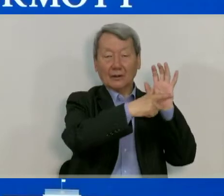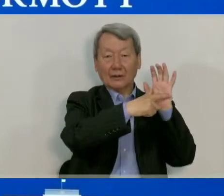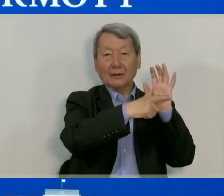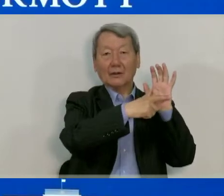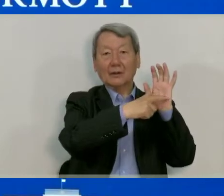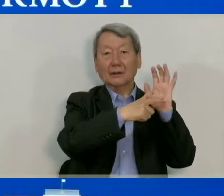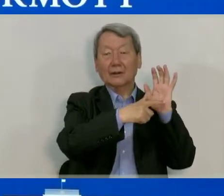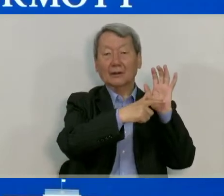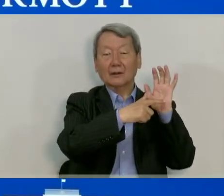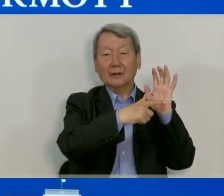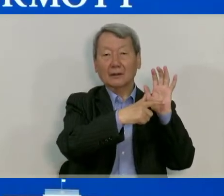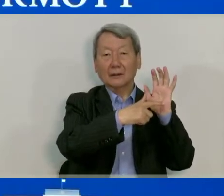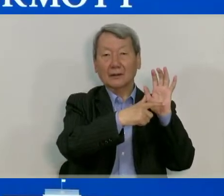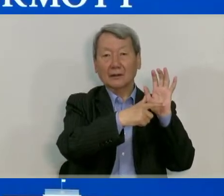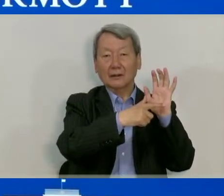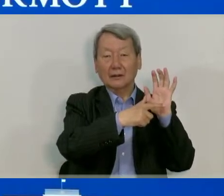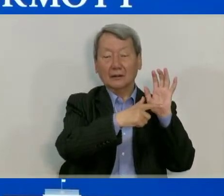болуп,